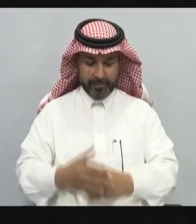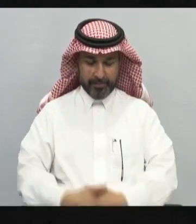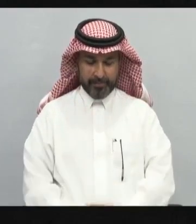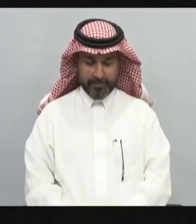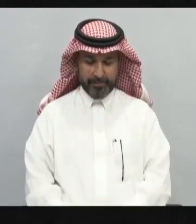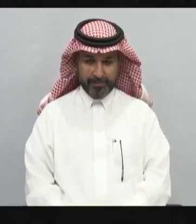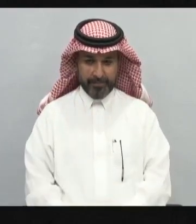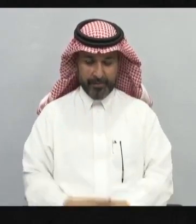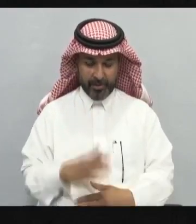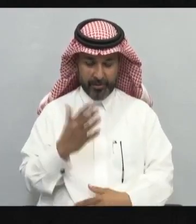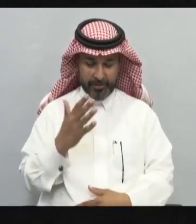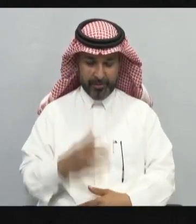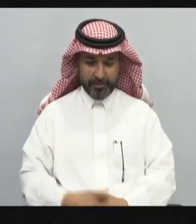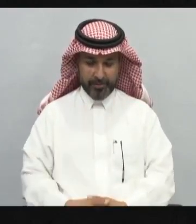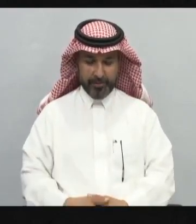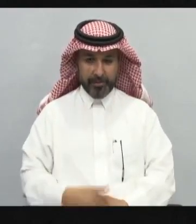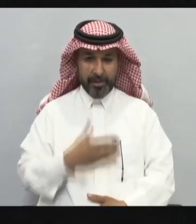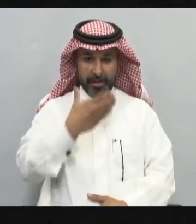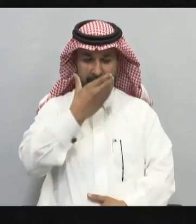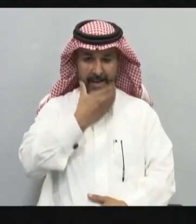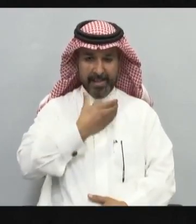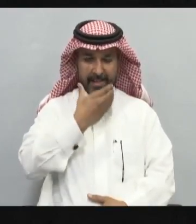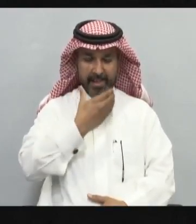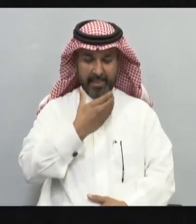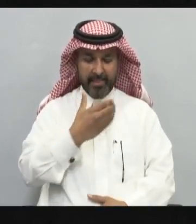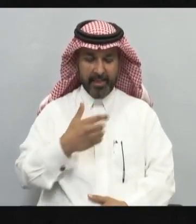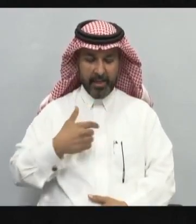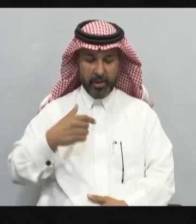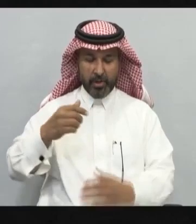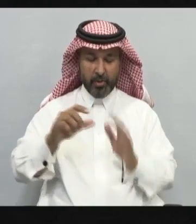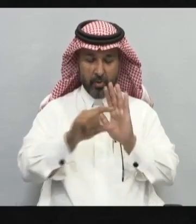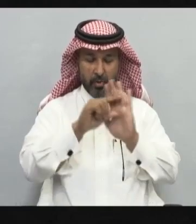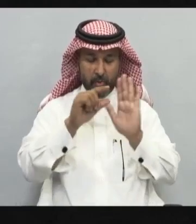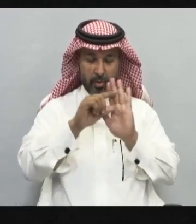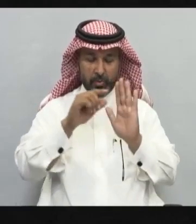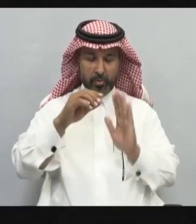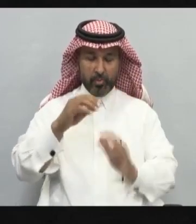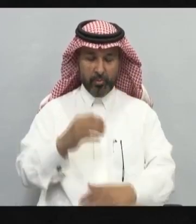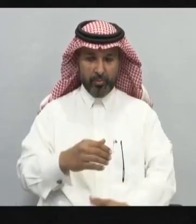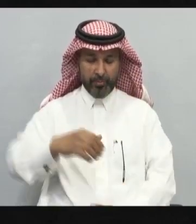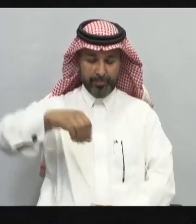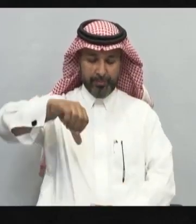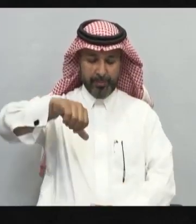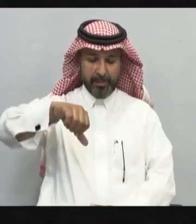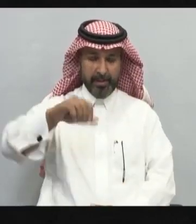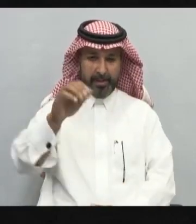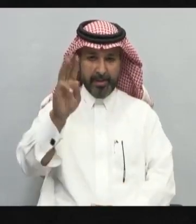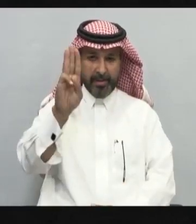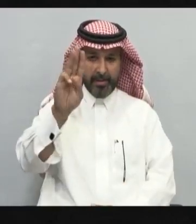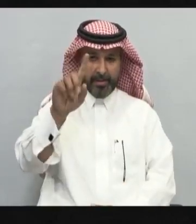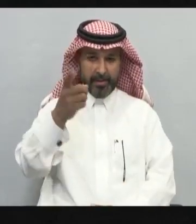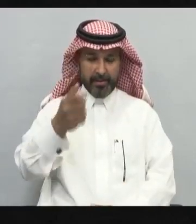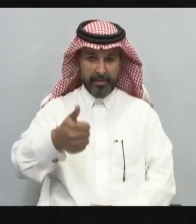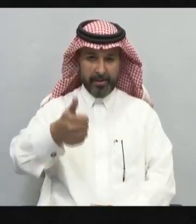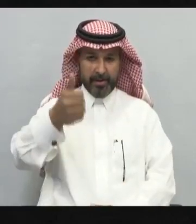باذن الله تعالى الاثراء الثاني نسال الله تعالى لنا ولكم التوفيق والسداد اذا